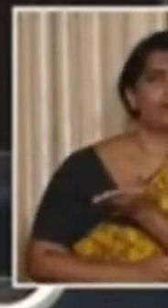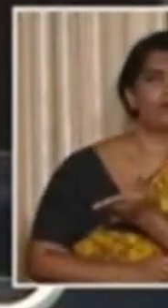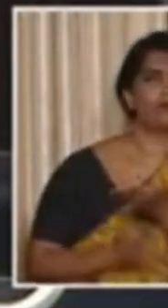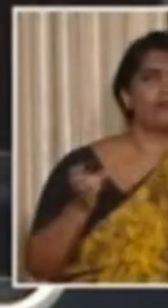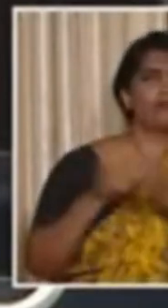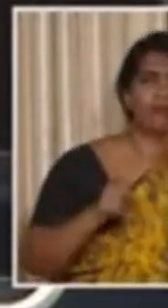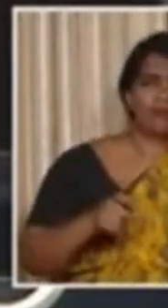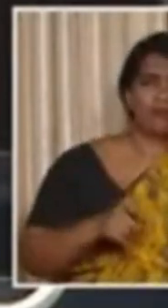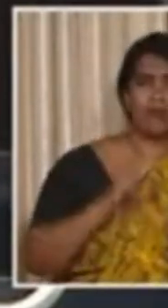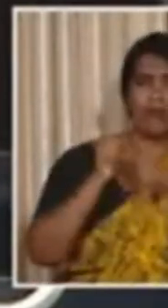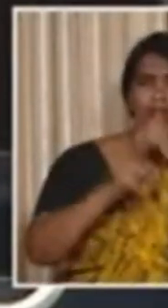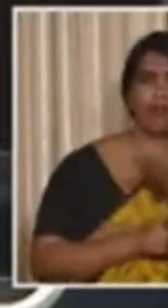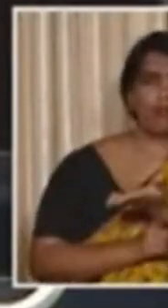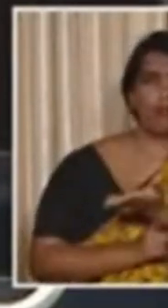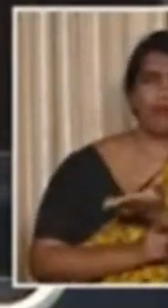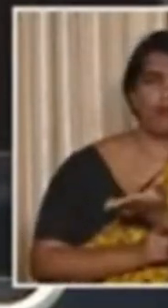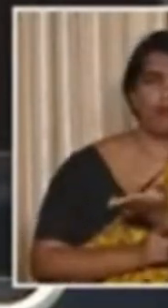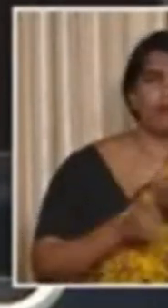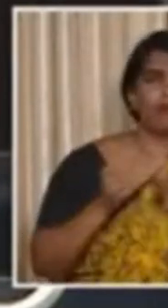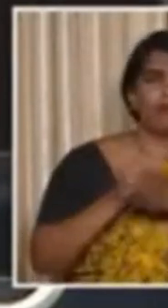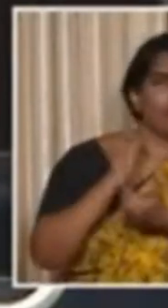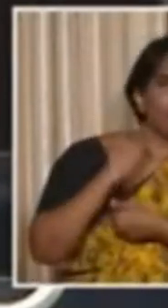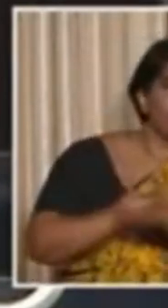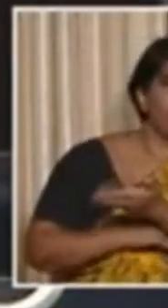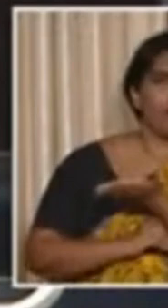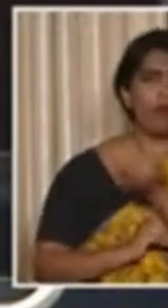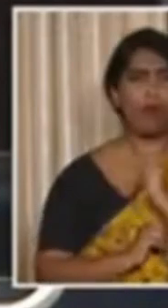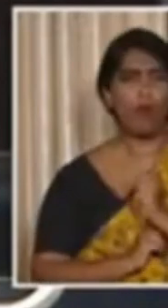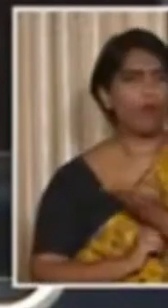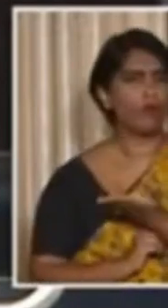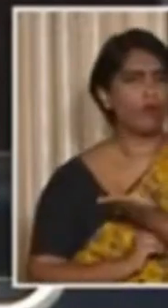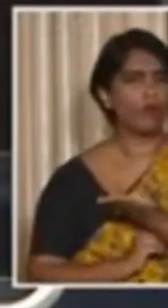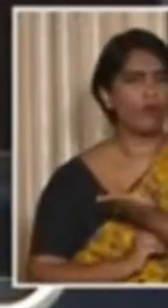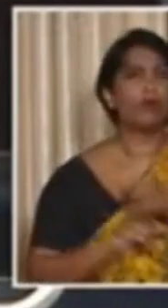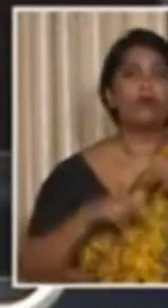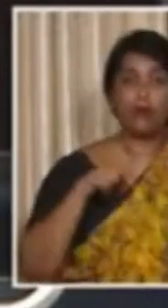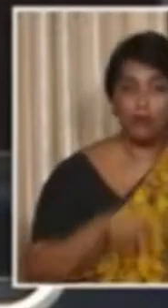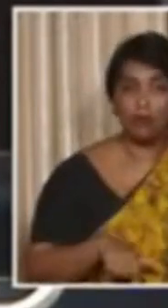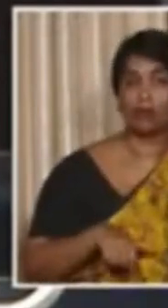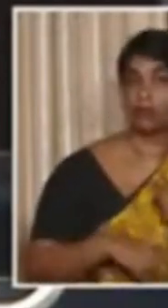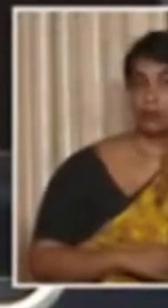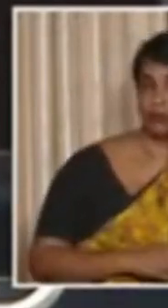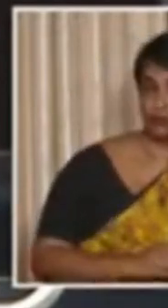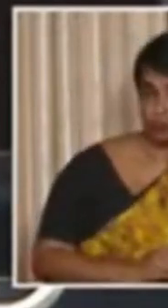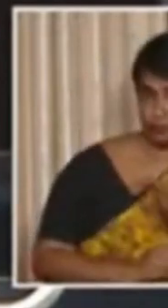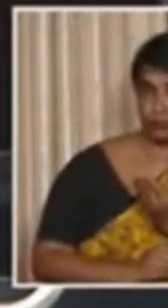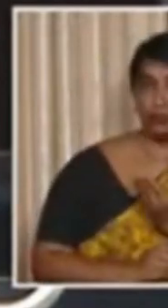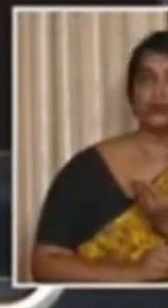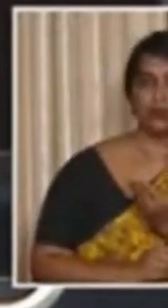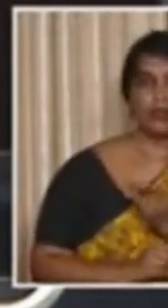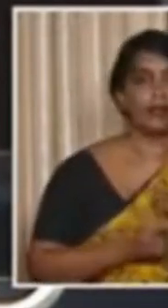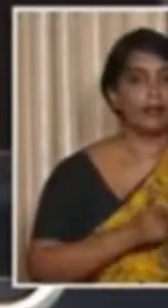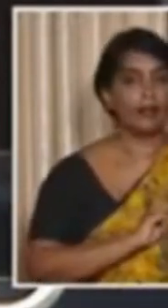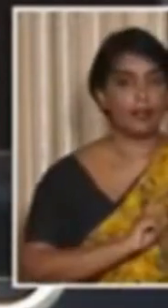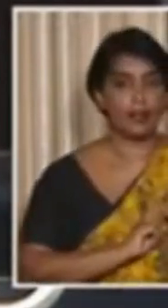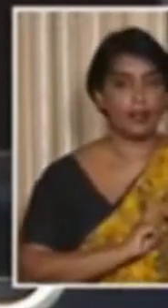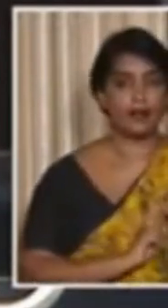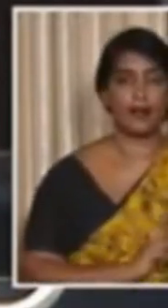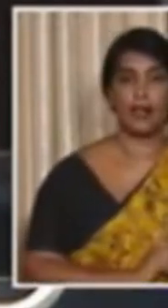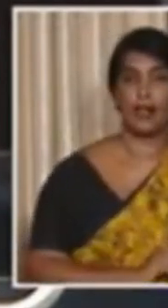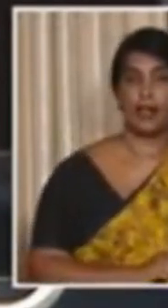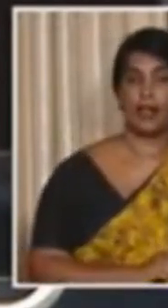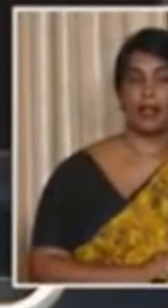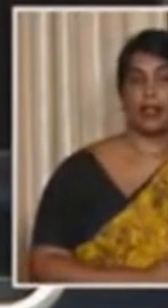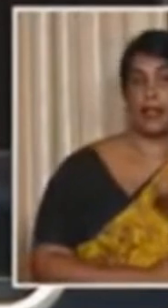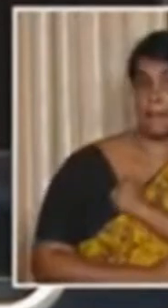இவருக்கு ஆதரவாக இருக்கிறார்? இப்பொழுது பார்த்தோம் என்றால் கனடா தூதுவர் அனுப்பப்பட வேண்டும் என்றார்.